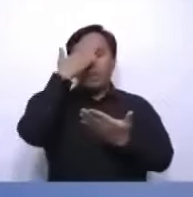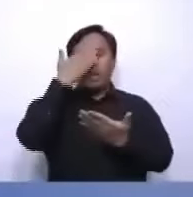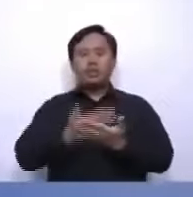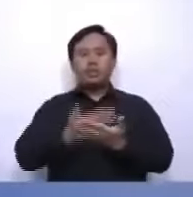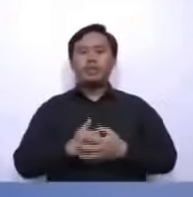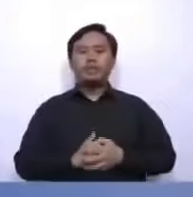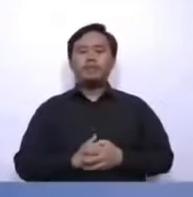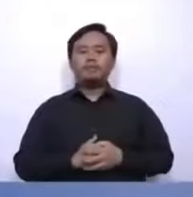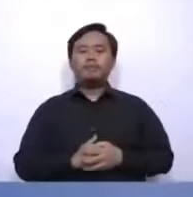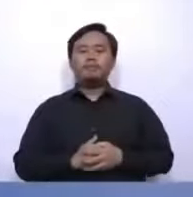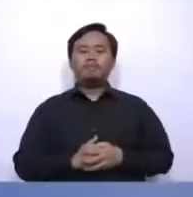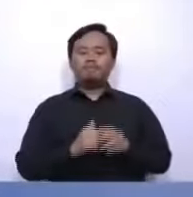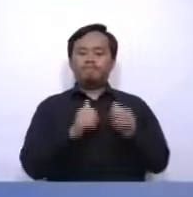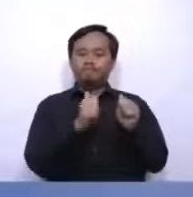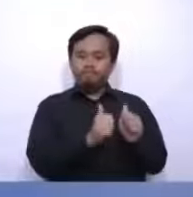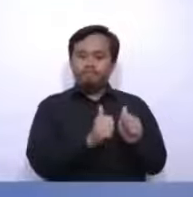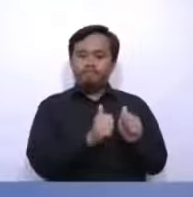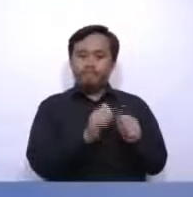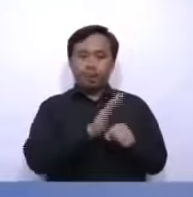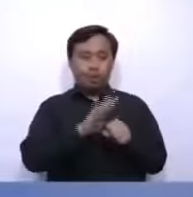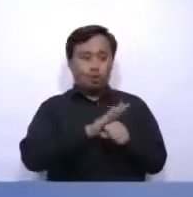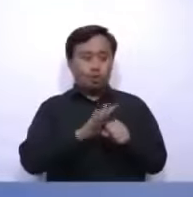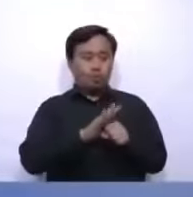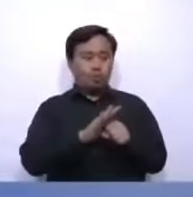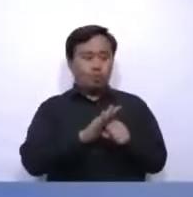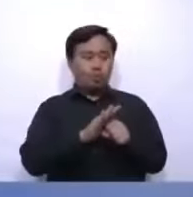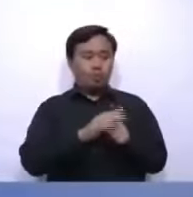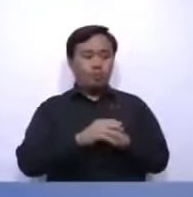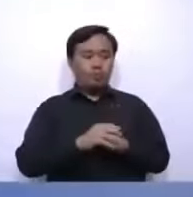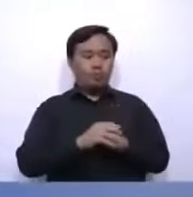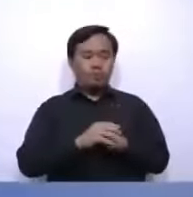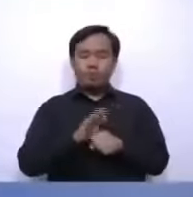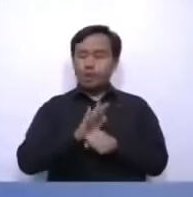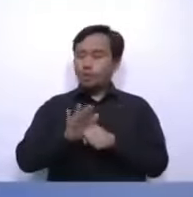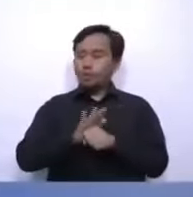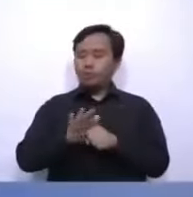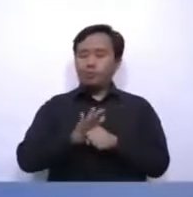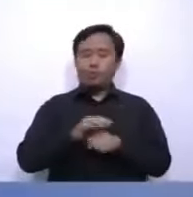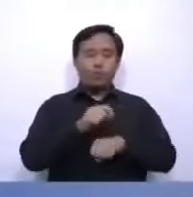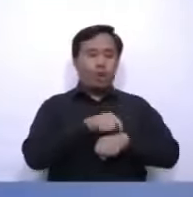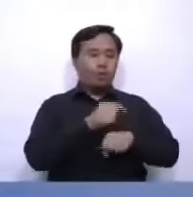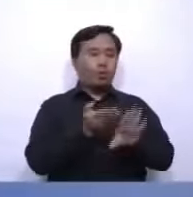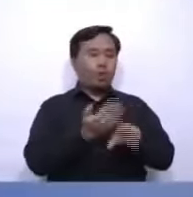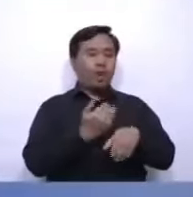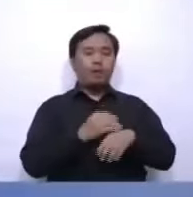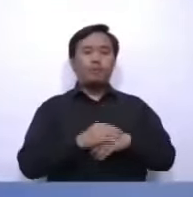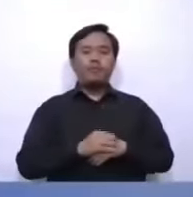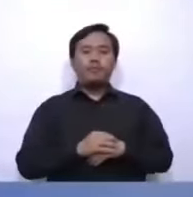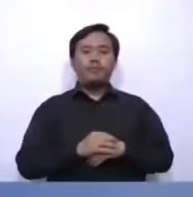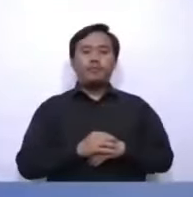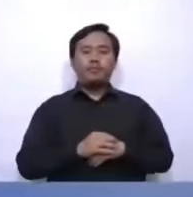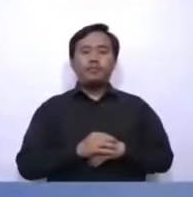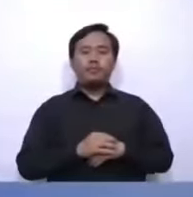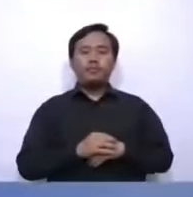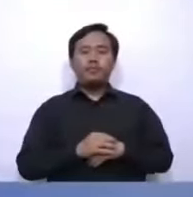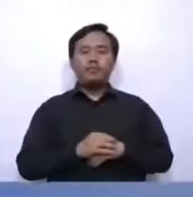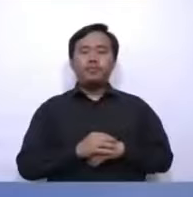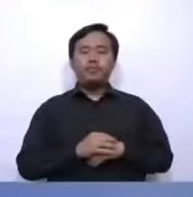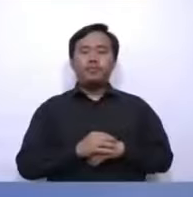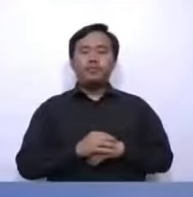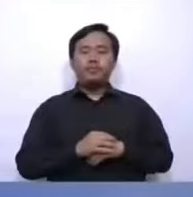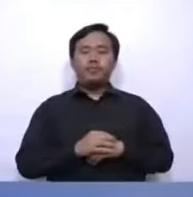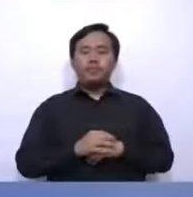Baik, kita, apakah cukup Bapak? Cukup. Kita atur ulang waktunya. Kita atur ulang kembali